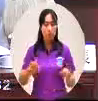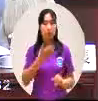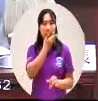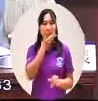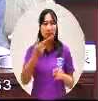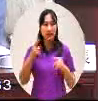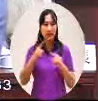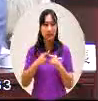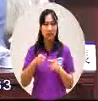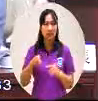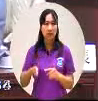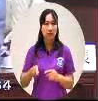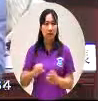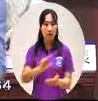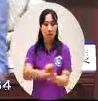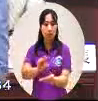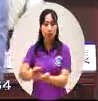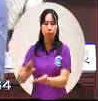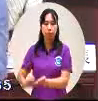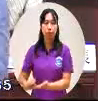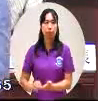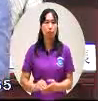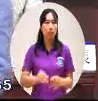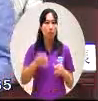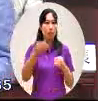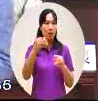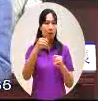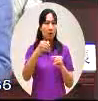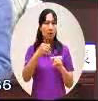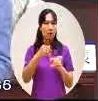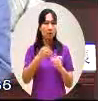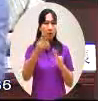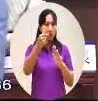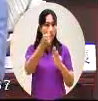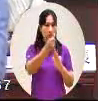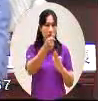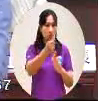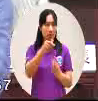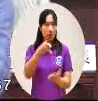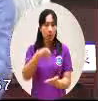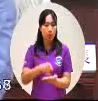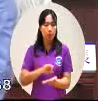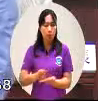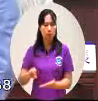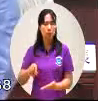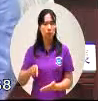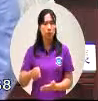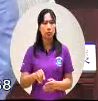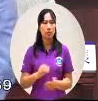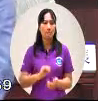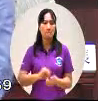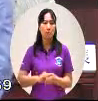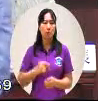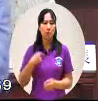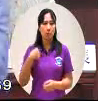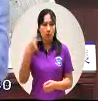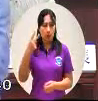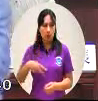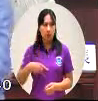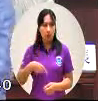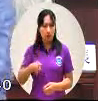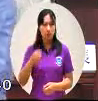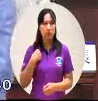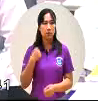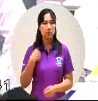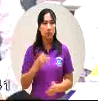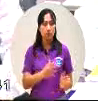是在停车使用，一部分是教会在租用，所以没关系，我们可以再去针对这个部分进一步去处理。